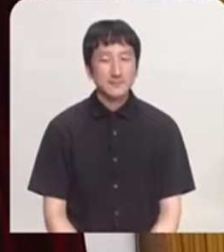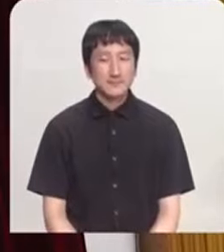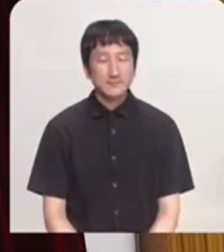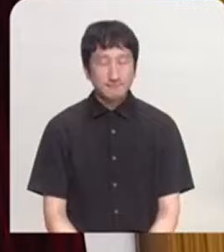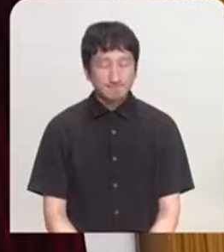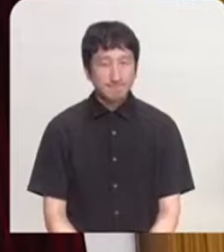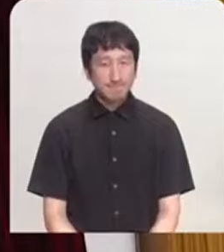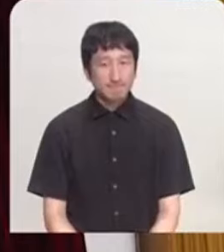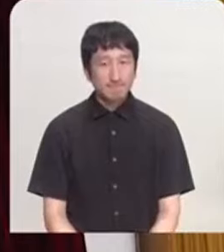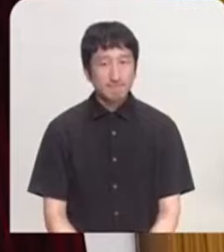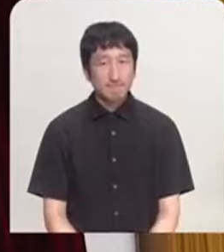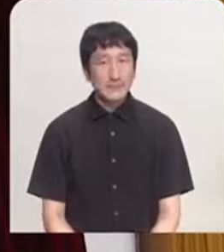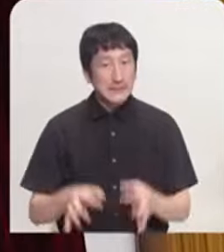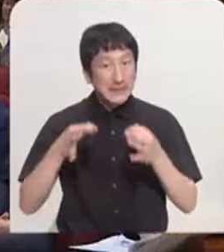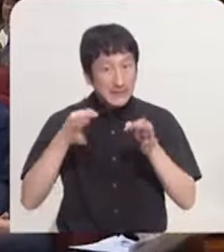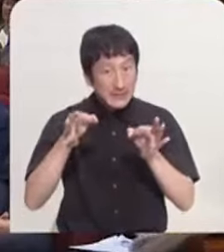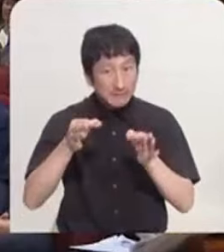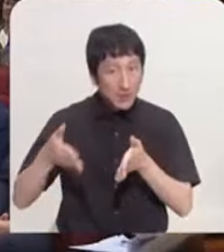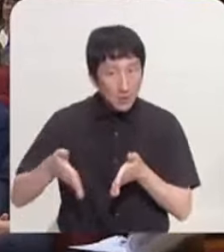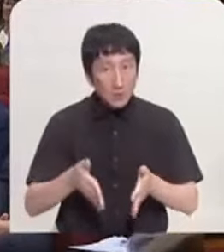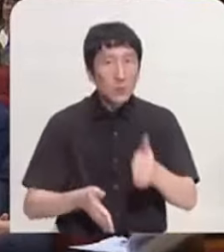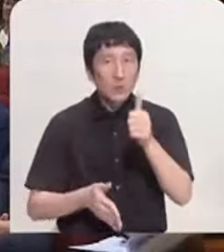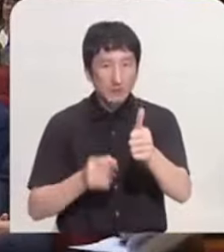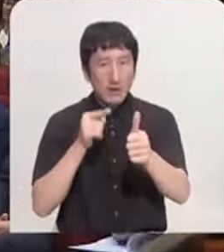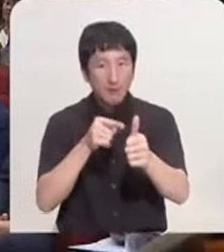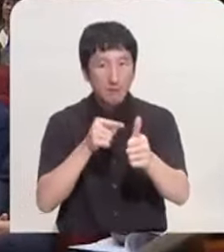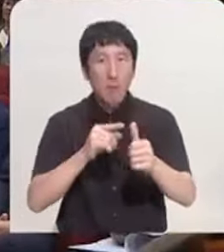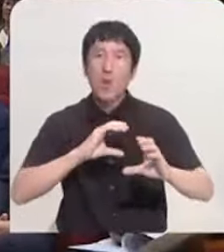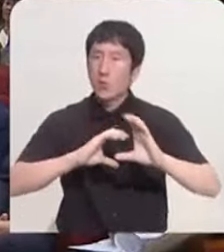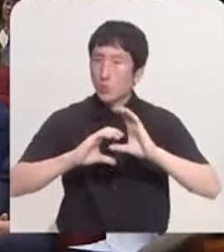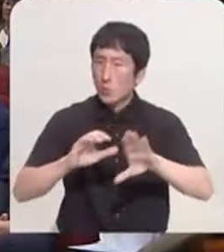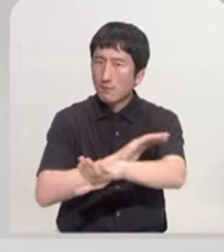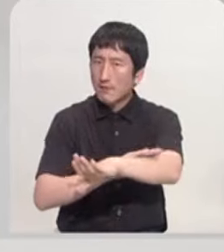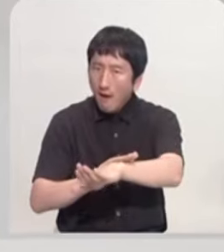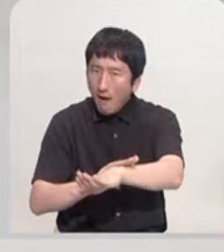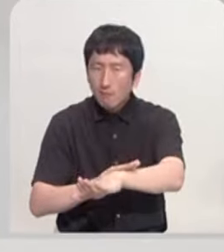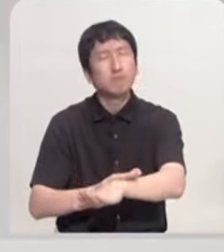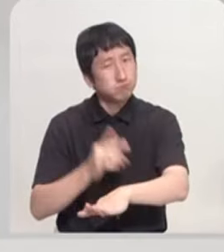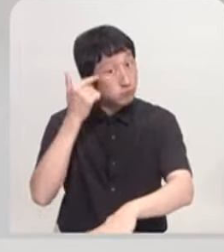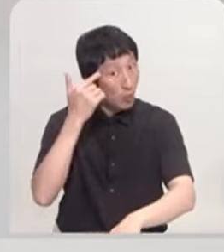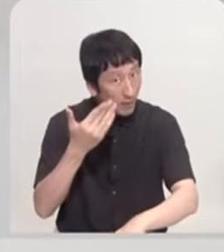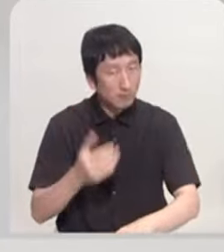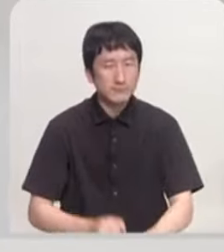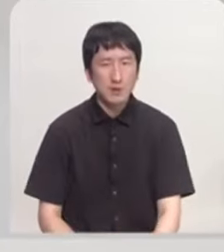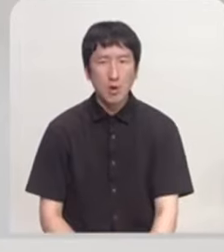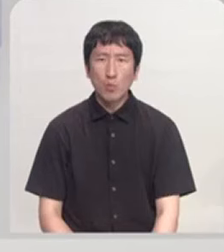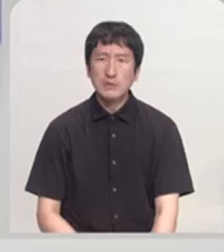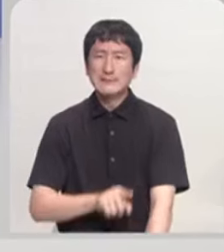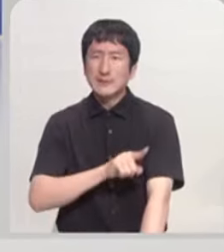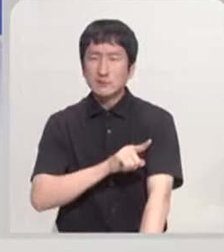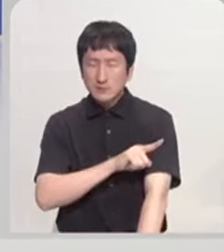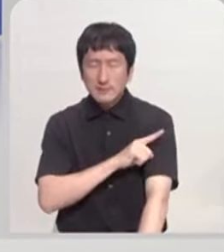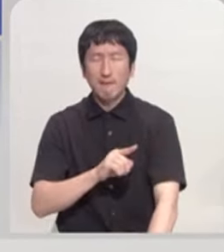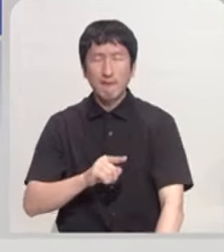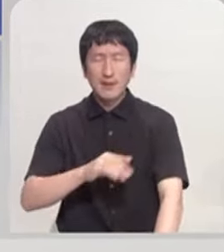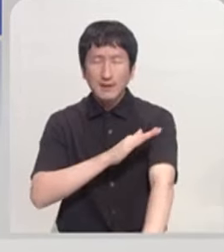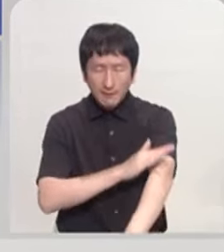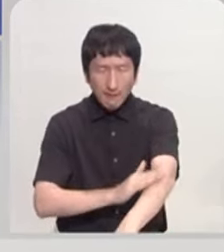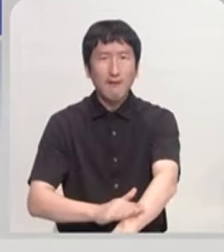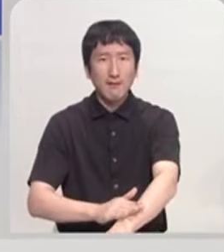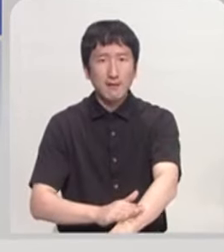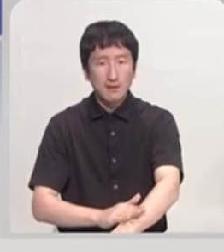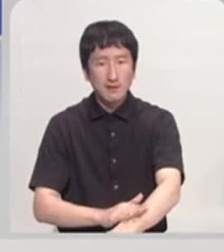김관영 지사가 도민과 소통을 잘하고 있는지 물었습니다 매우 잘하고 있다 9% 잘하는